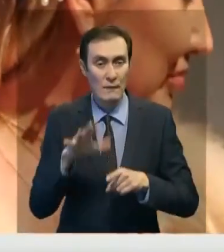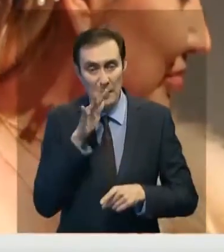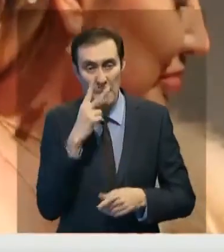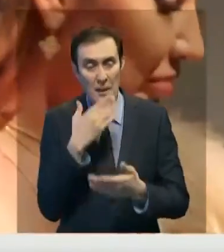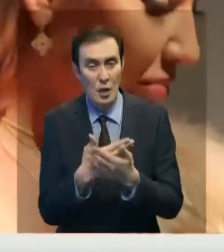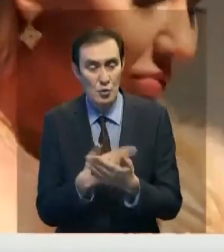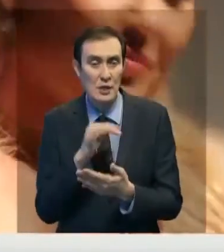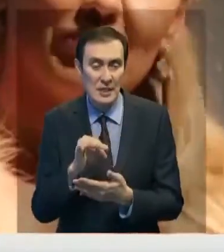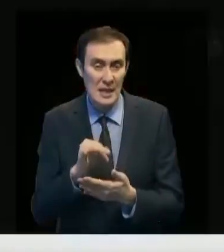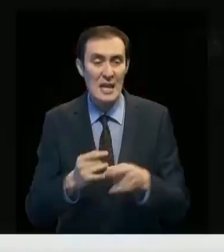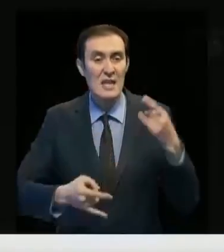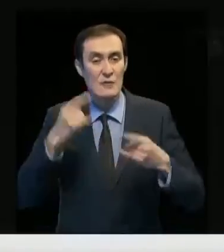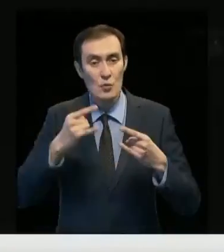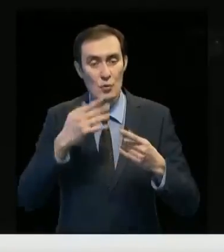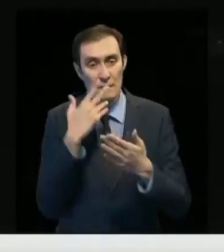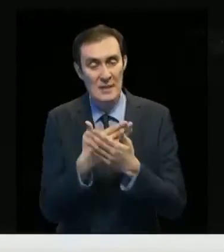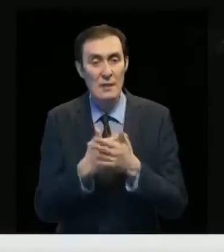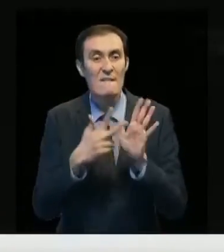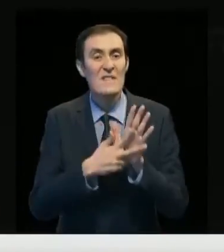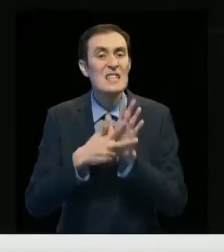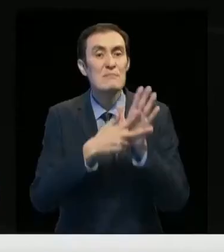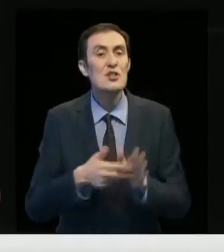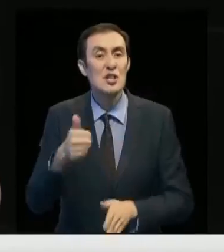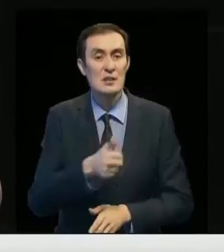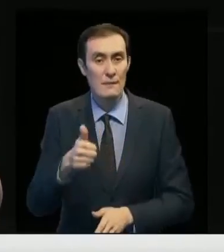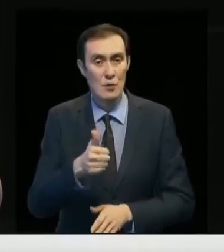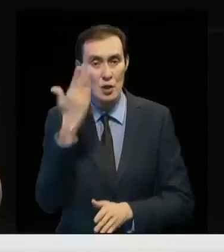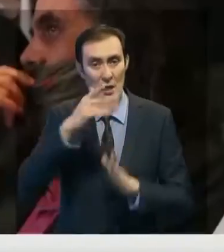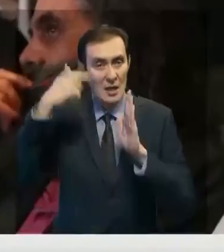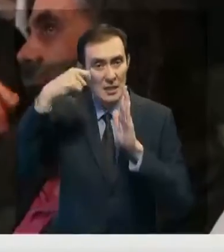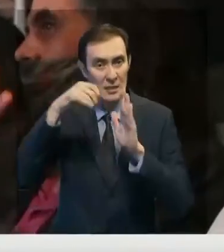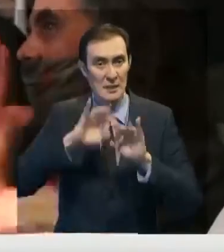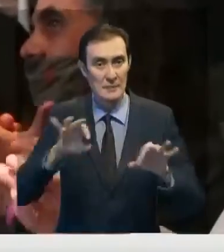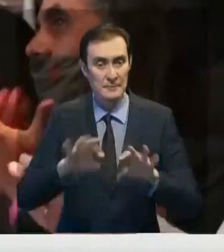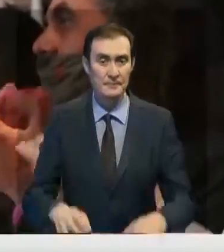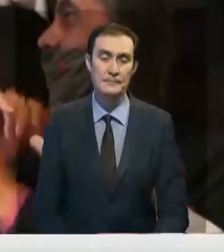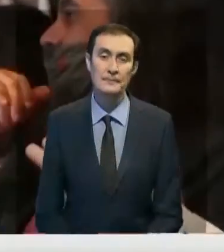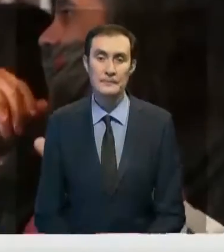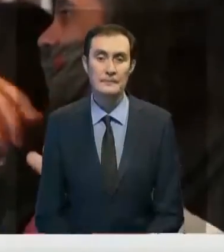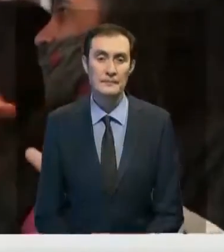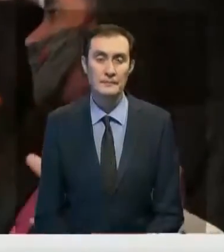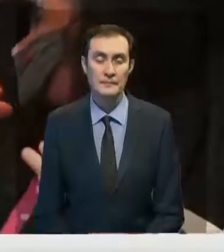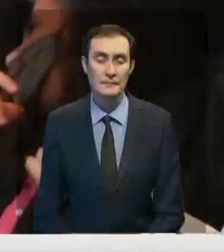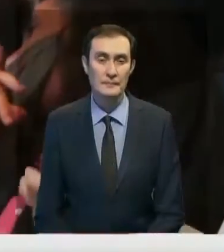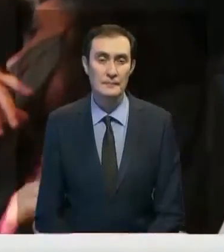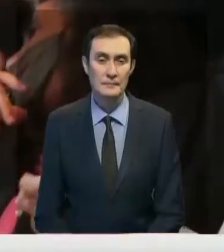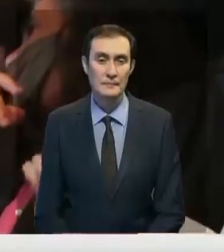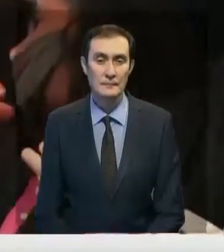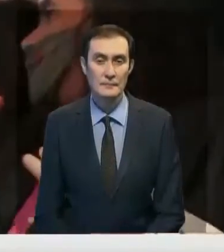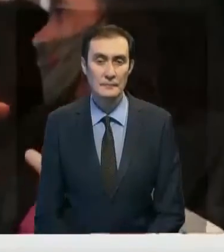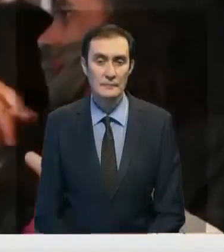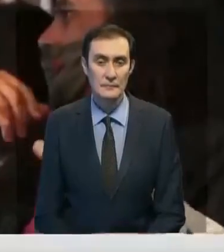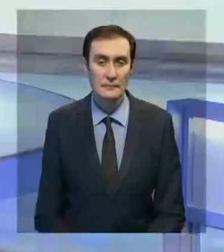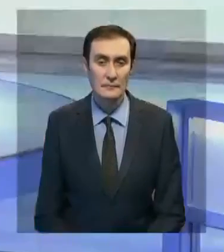публике представят телевизионную версию 8-часовой картины. Амир Хайдаров, Талгат Алманов, Хабар 24, США.